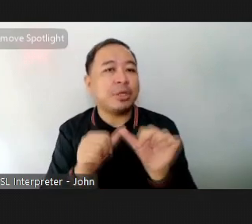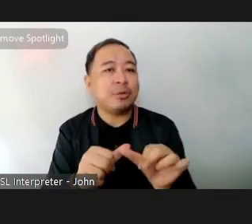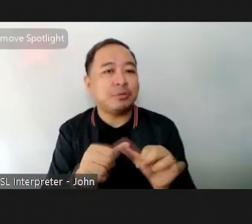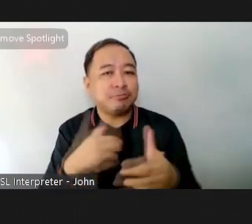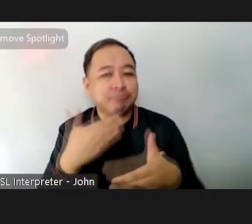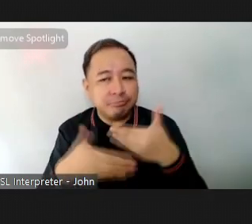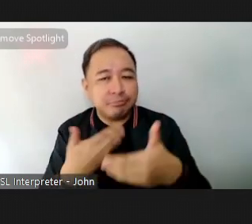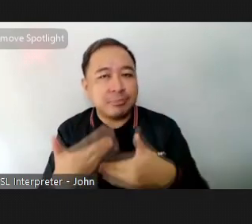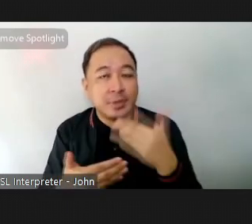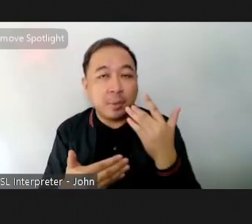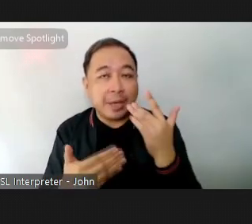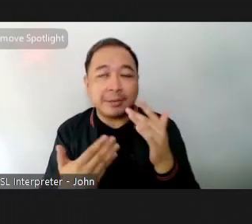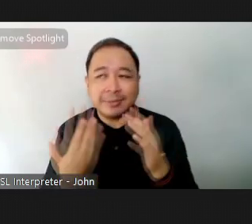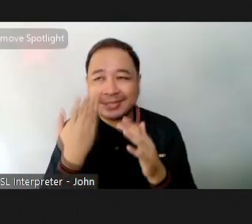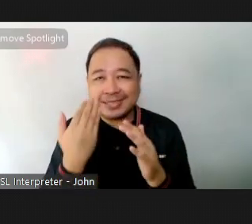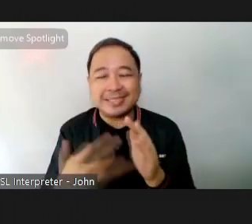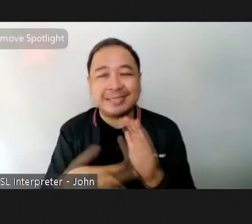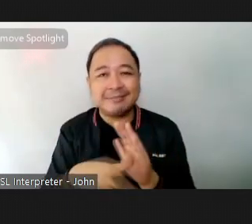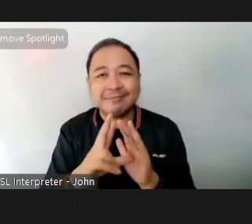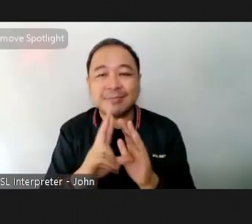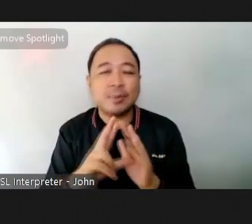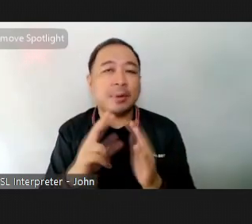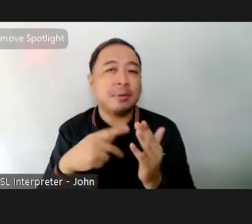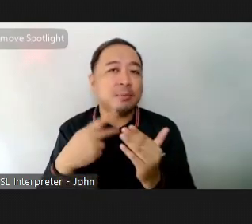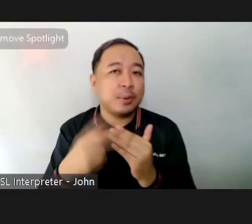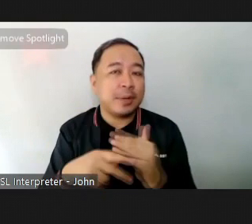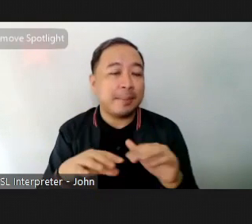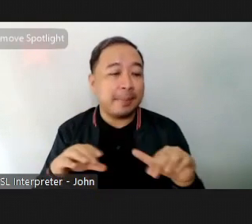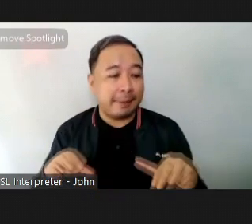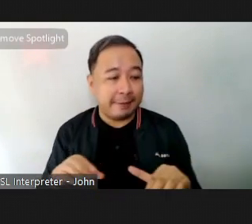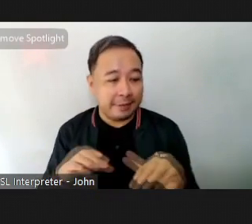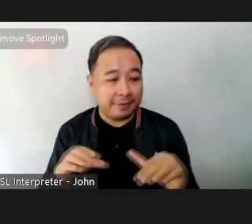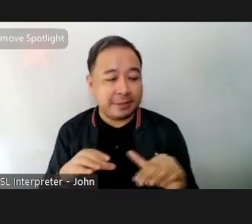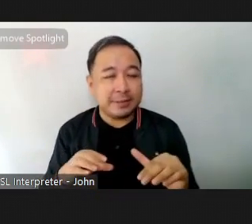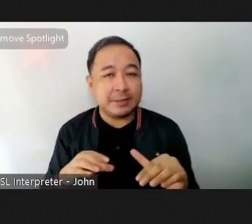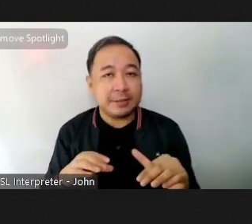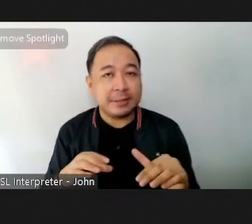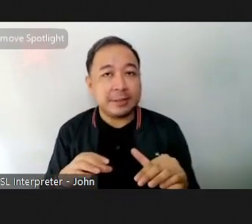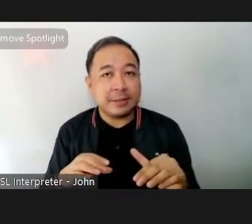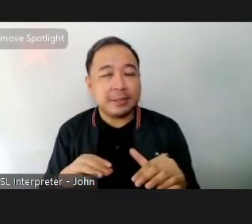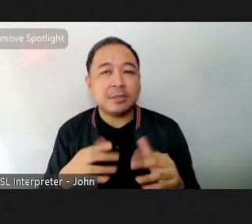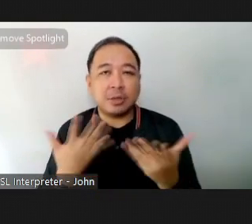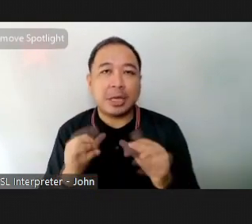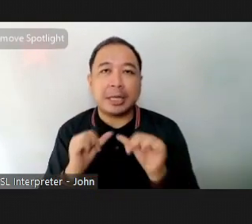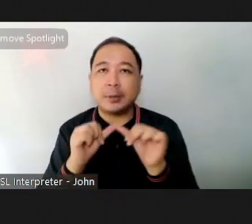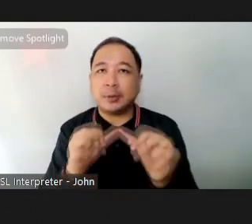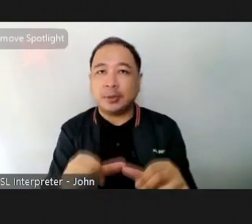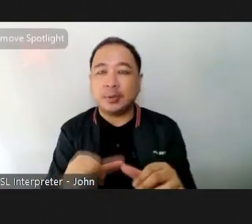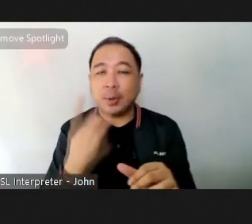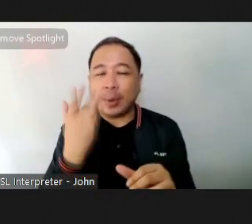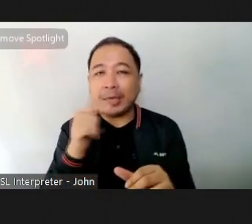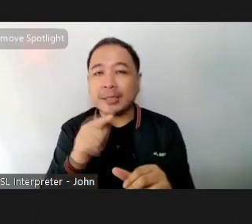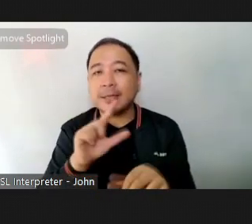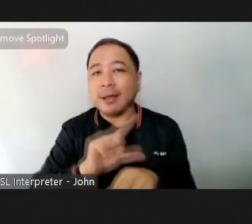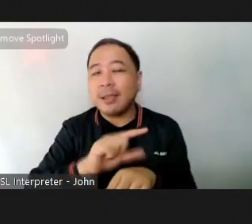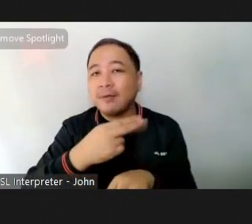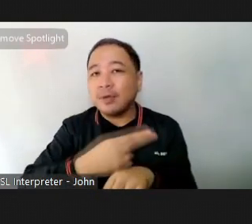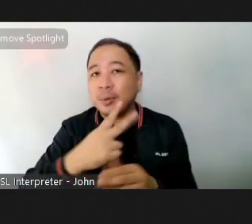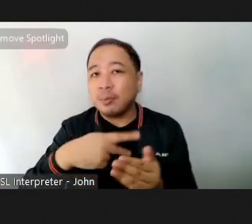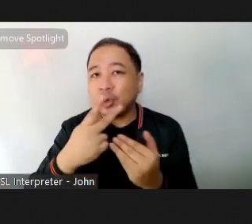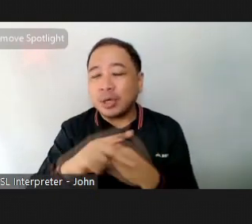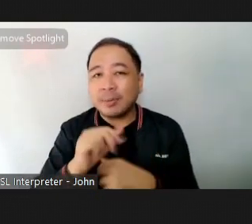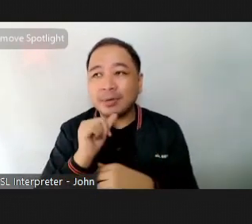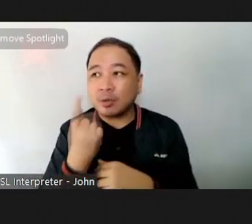titingnan natin at babalikan natin yung programa at ang ating aktibidad, no, continuous kasi siya, dapat yung livelihood program, hindi lang dapat kasi